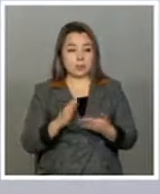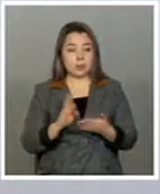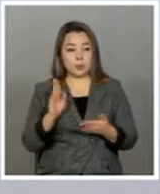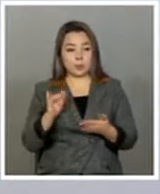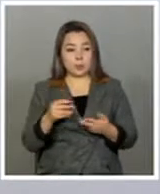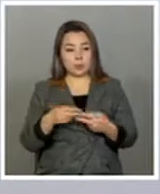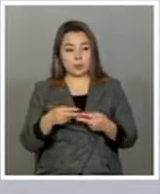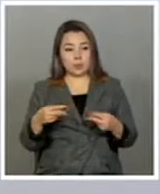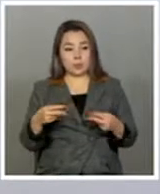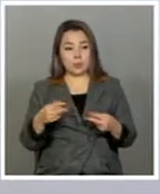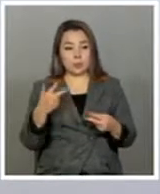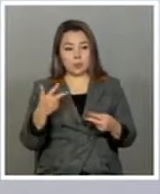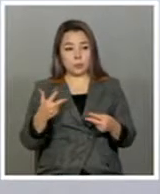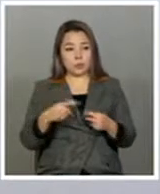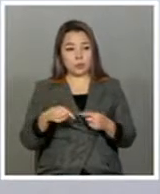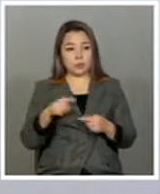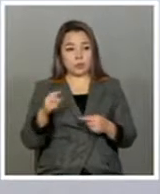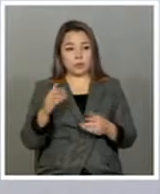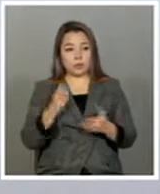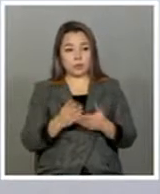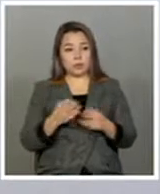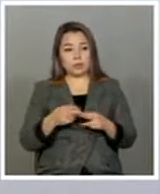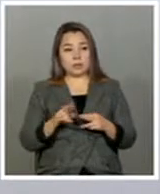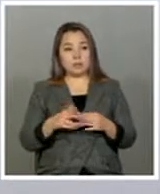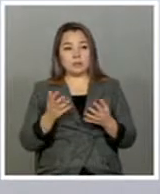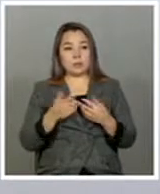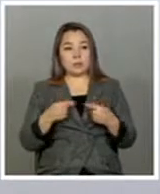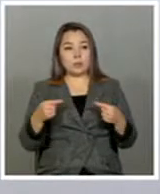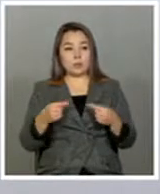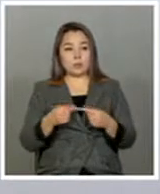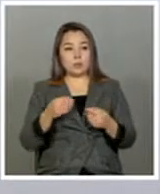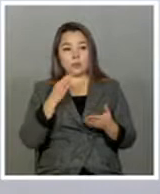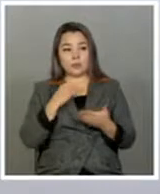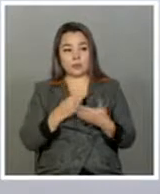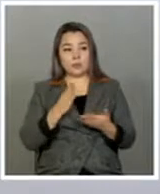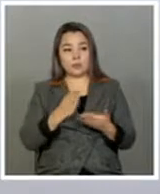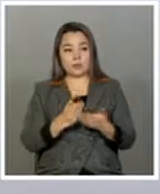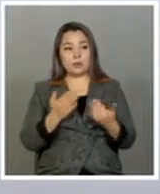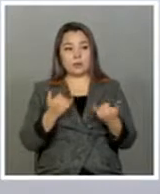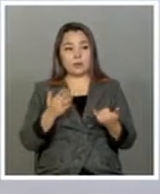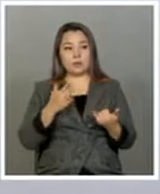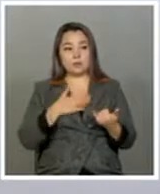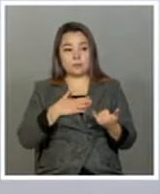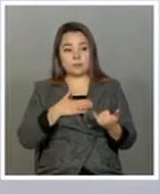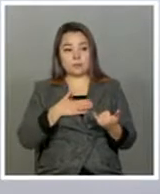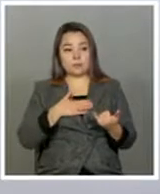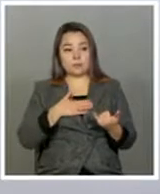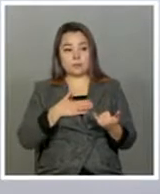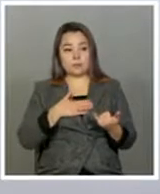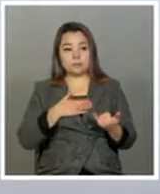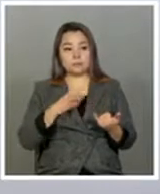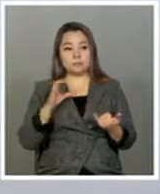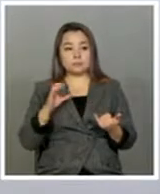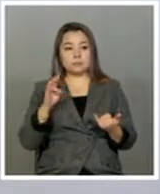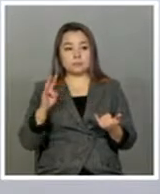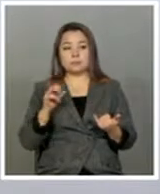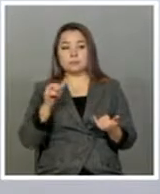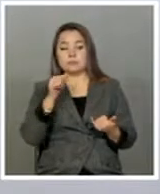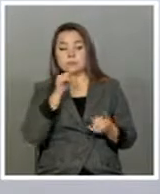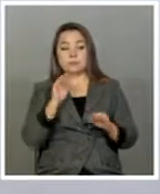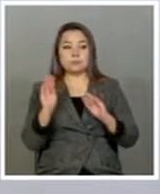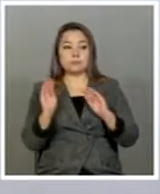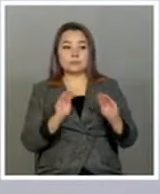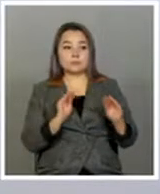тең түбірасты 3-ке екен. Яғни еселікті таптық. Ал бізде енді SN-ді табайық. Бұл